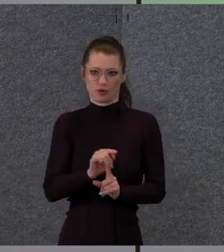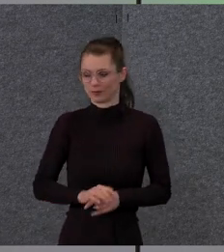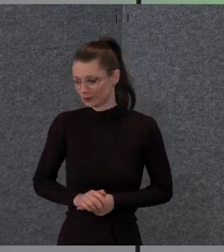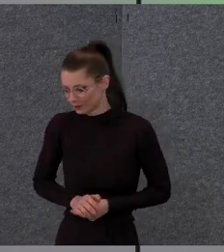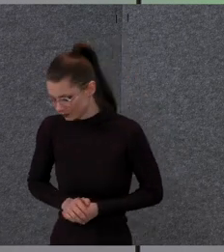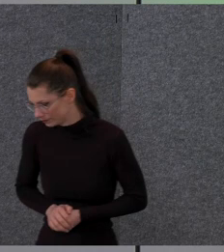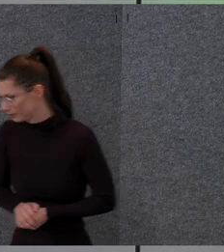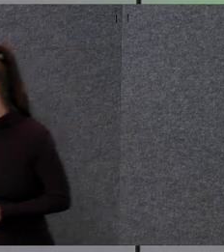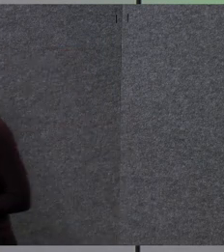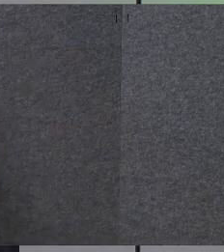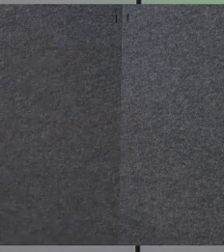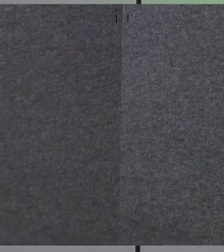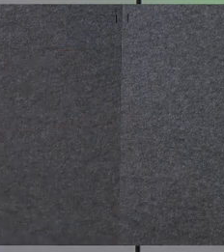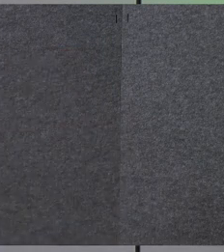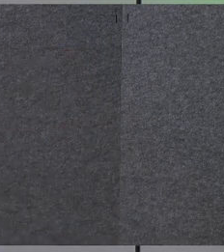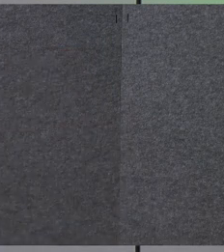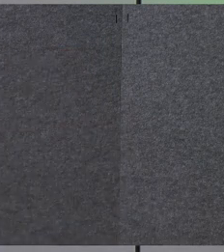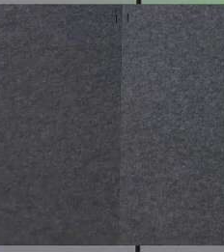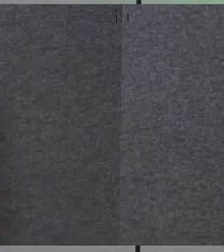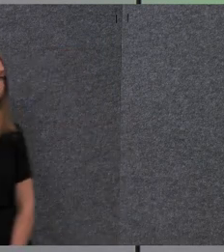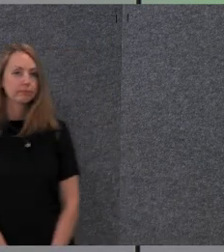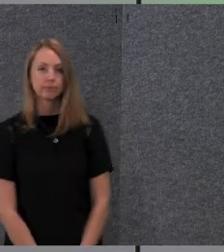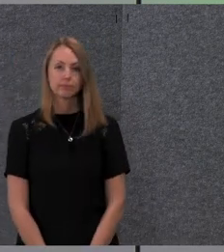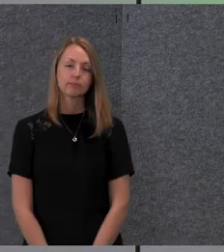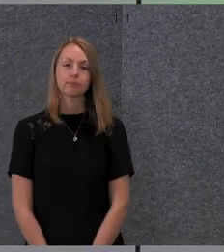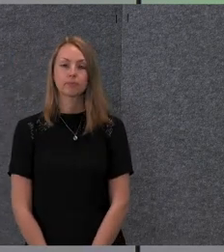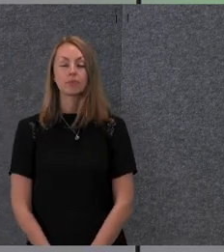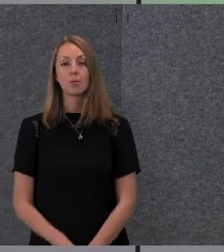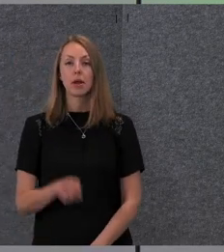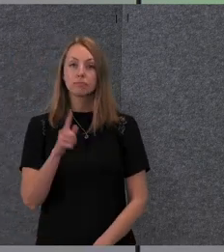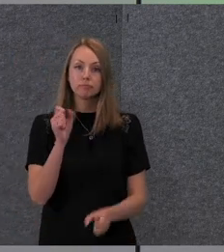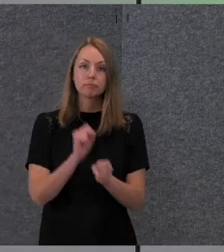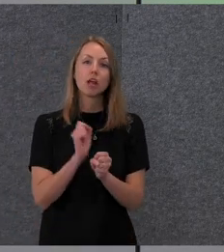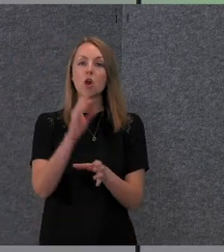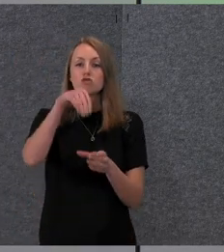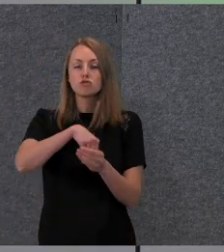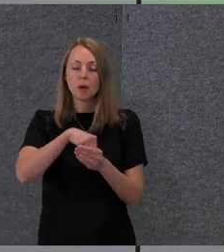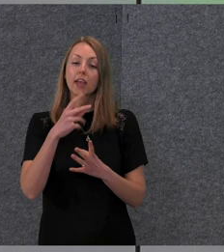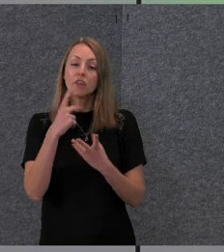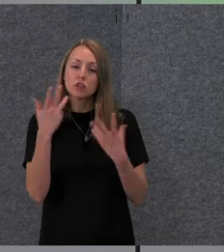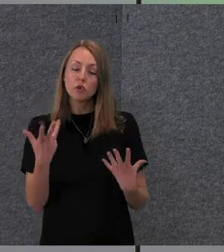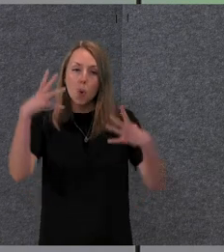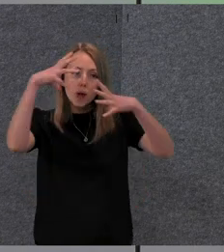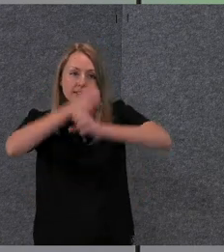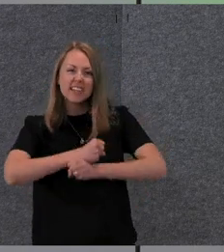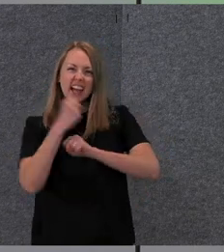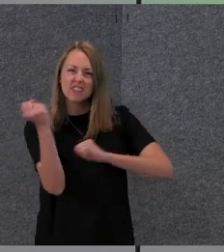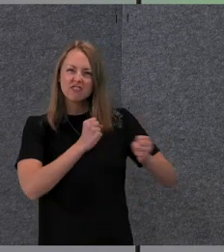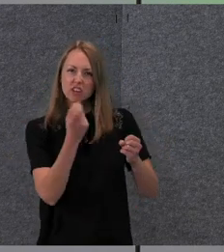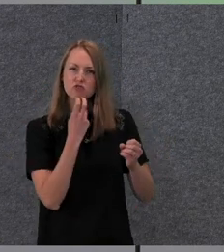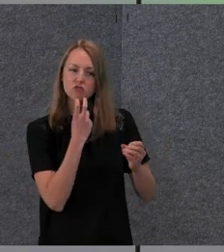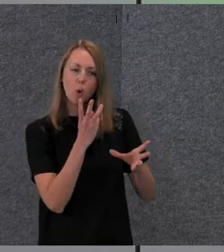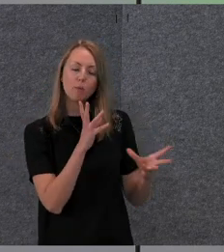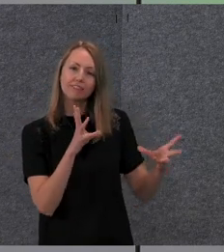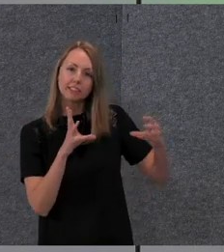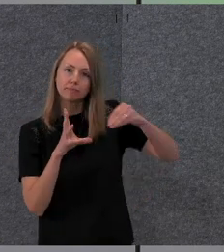wir diese Speicherkapazität zumindest zu einem gewissen Bereich nutzen, um nachts Windstrom aufzunehmen, dann kann das auch schon wieder ein Riesenbeitrag zur